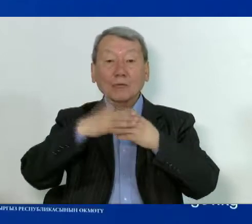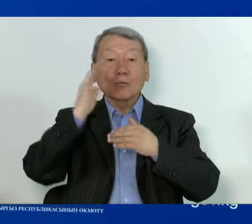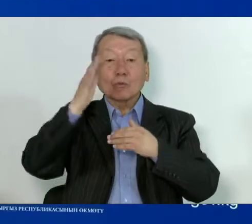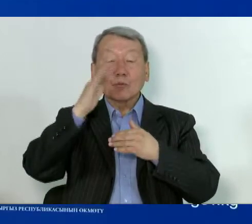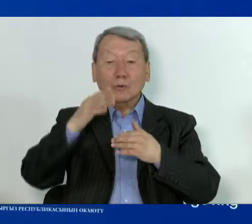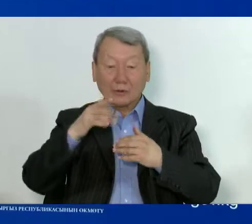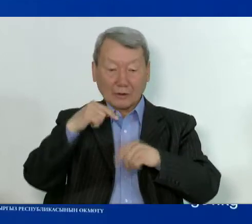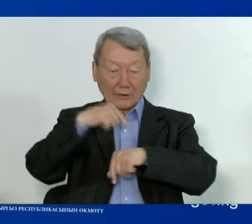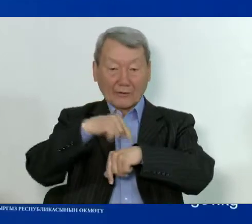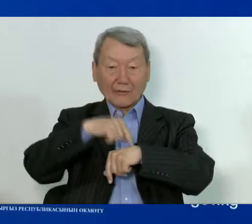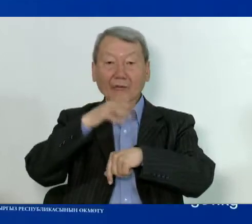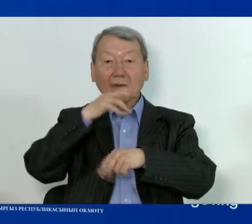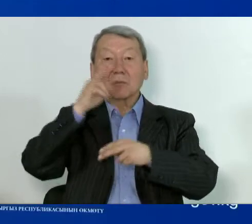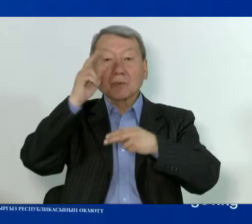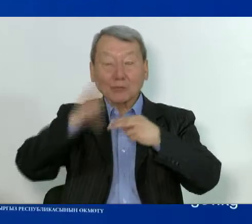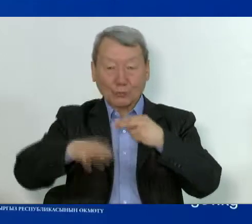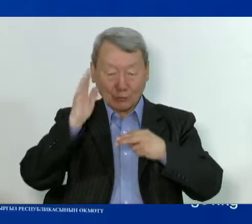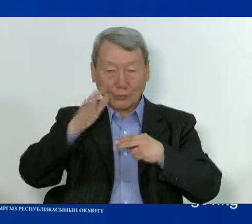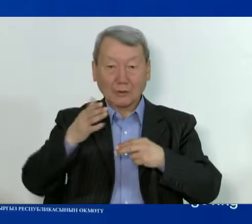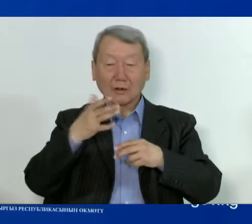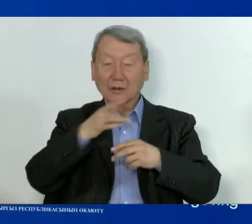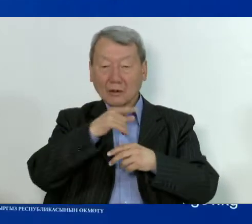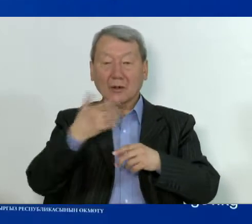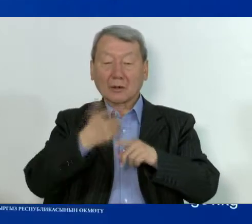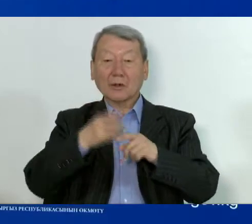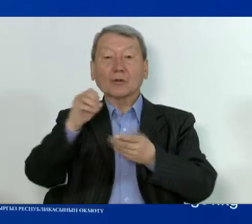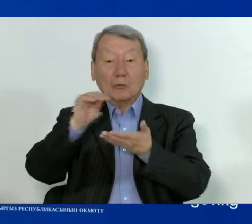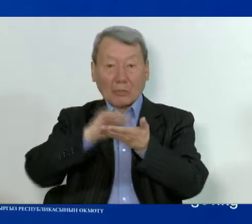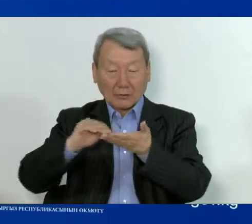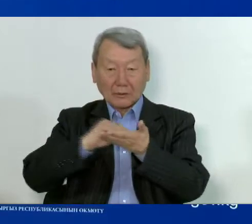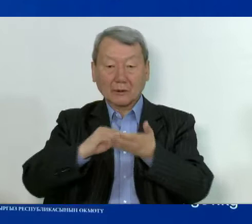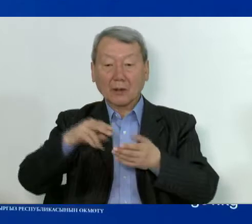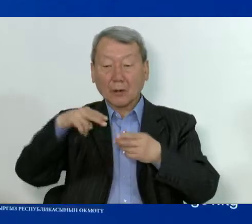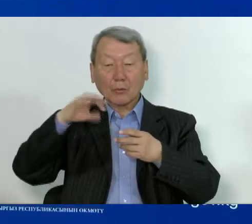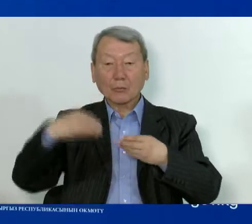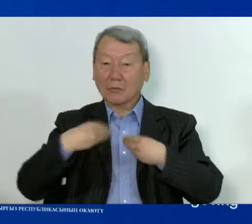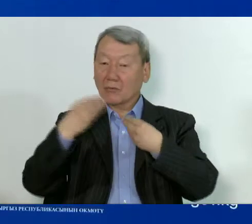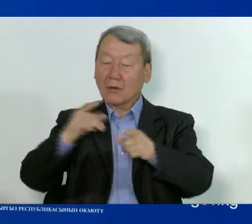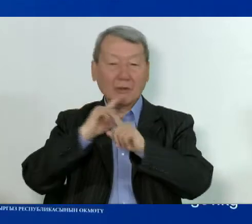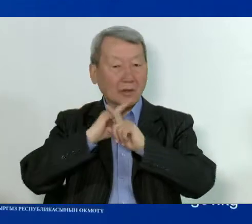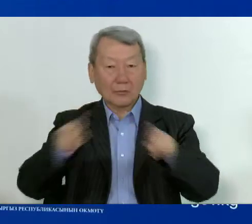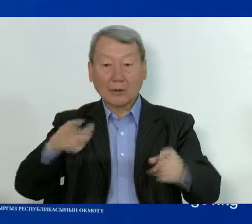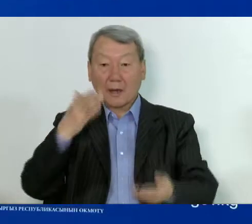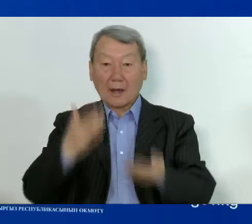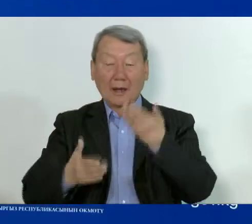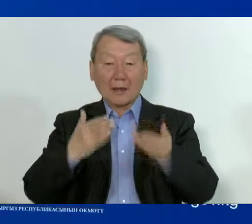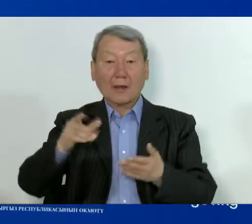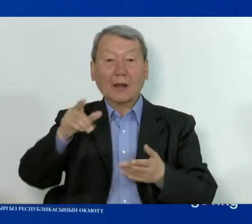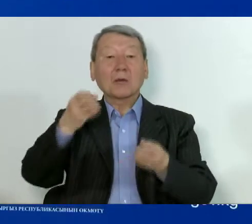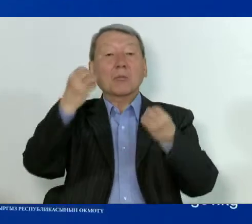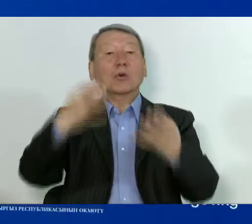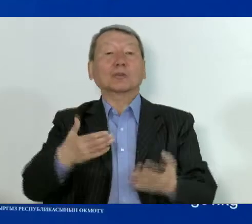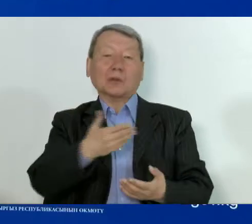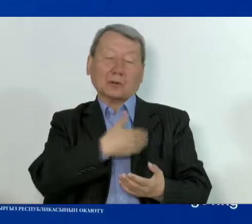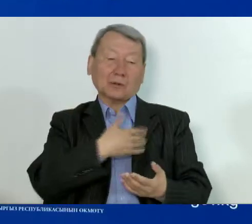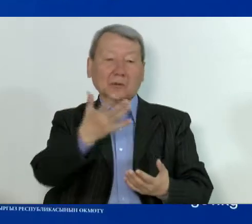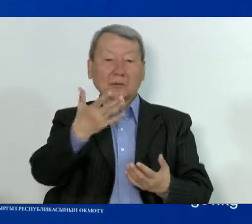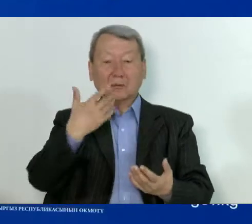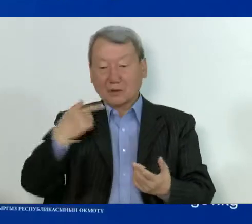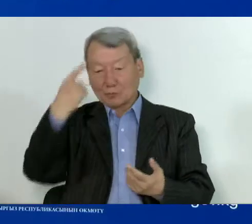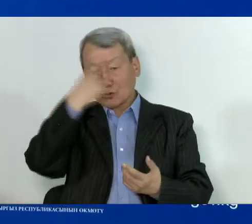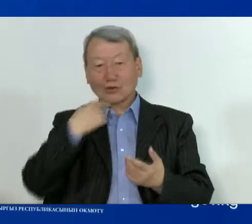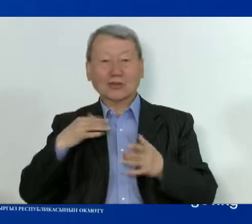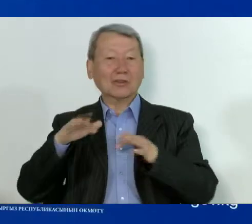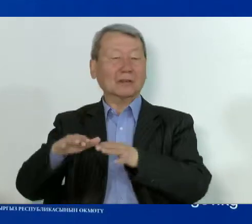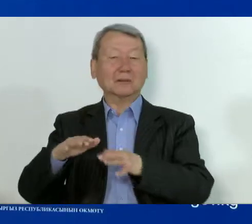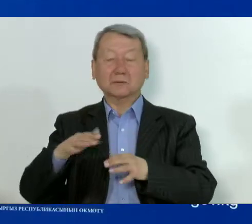окончание инкубационного периода. В этой связи я хочу повторить. Пропуски не будем выдавать, если кто-то там просто захотел уладить свои личные